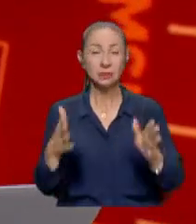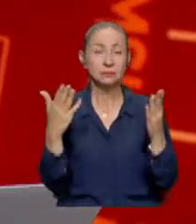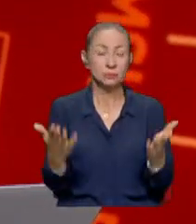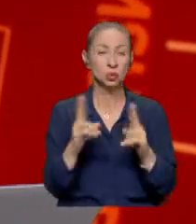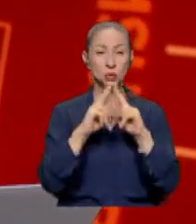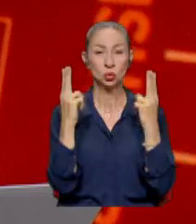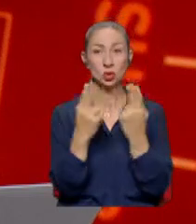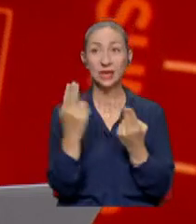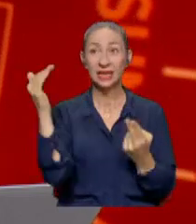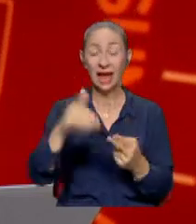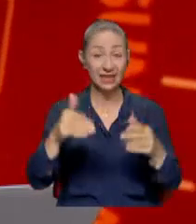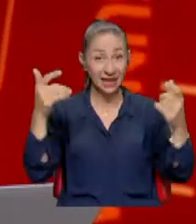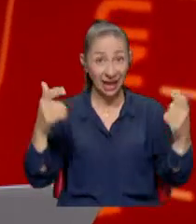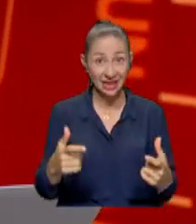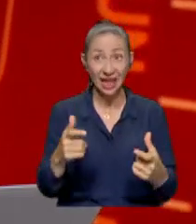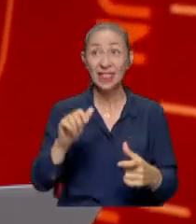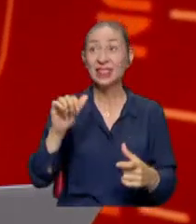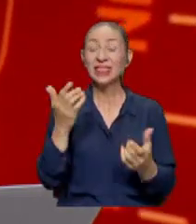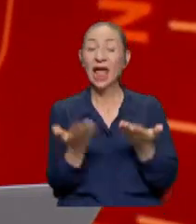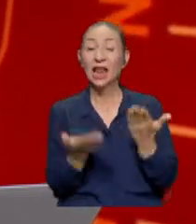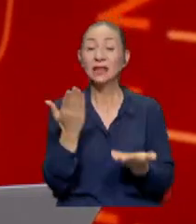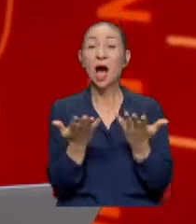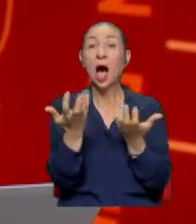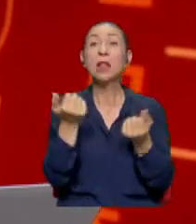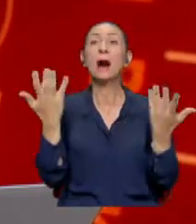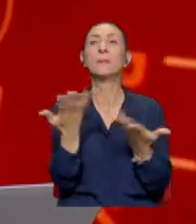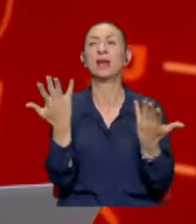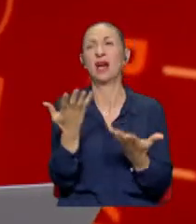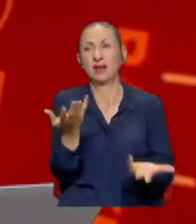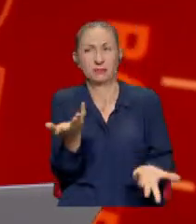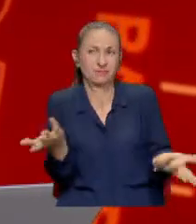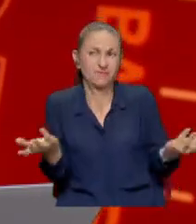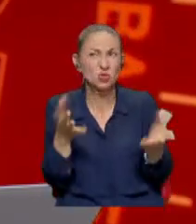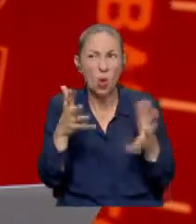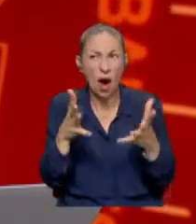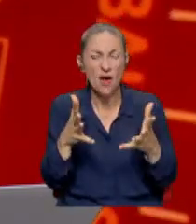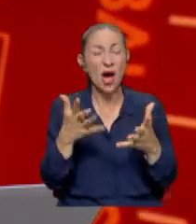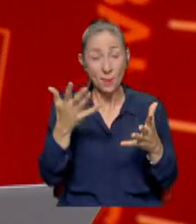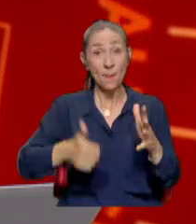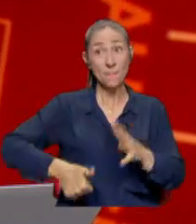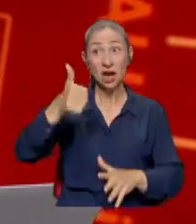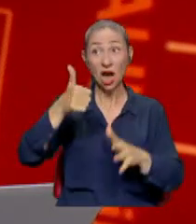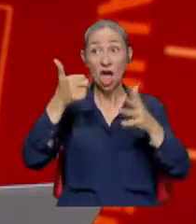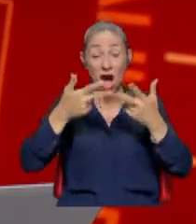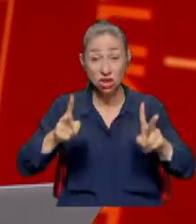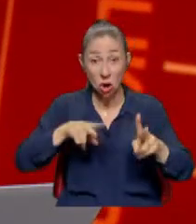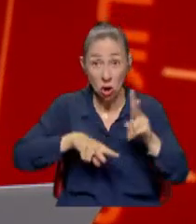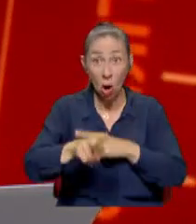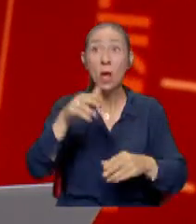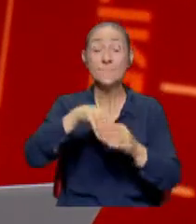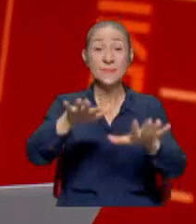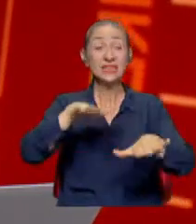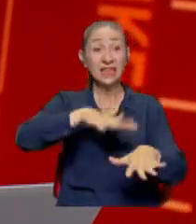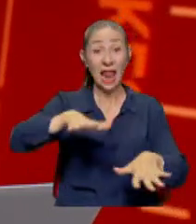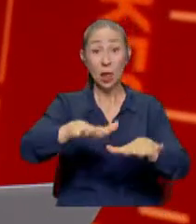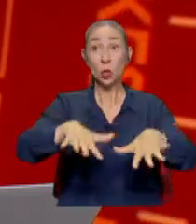Zaten dünyanın geldiği noktada değerlendirmeye almak bile abes olmalı. Ama bakanın açtığı yol işte meclis